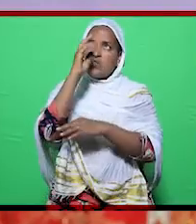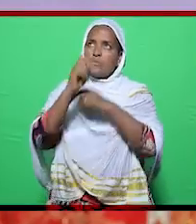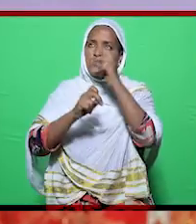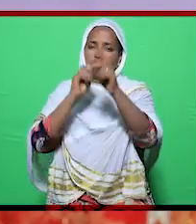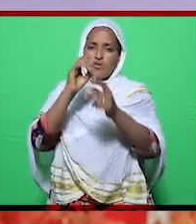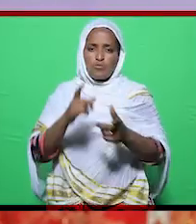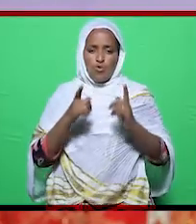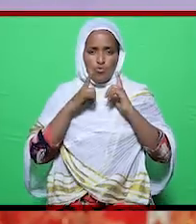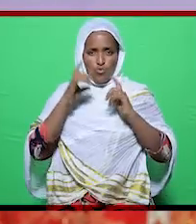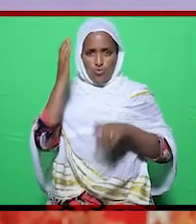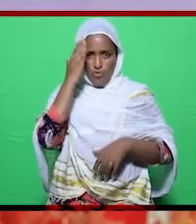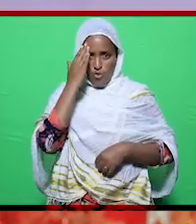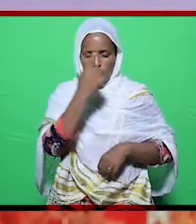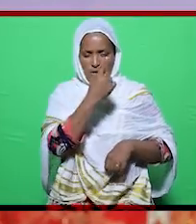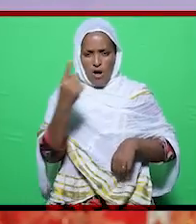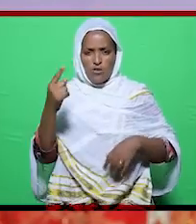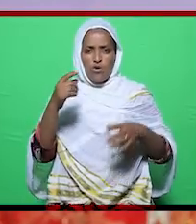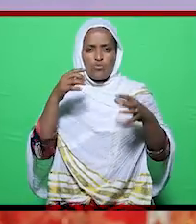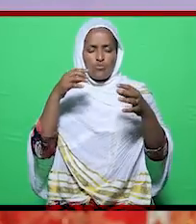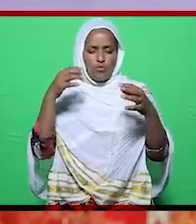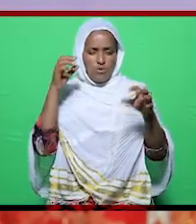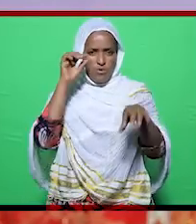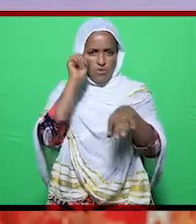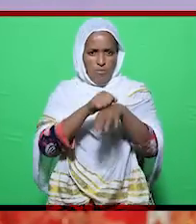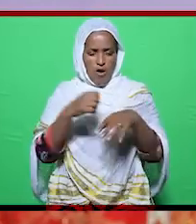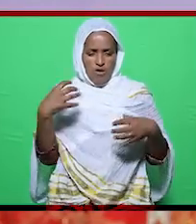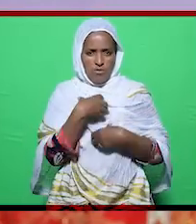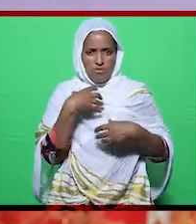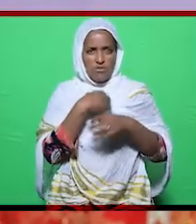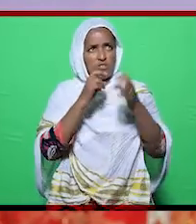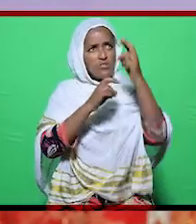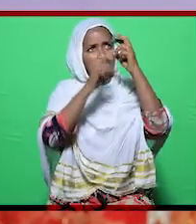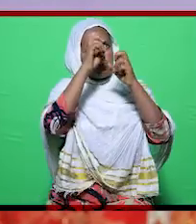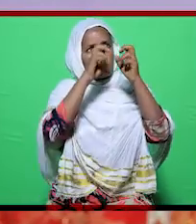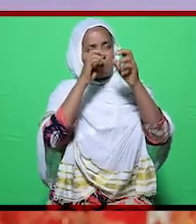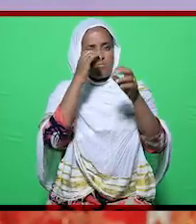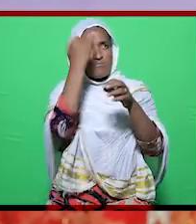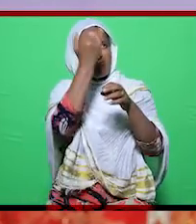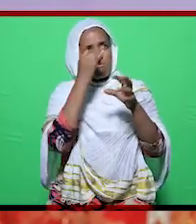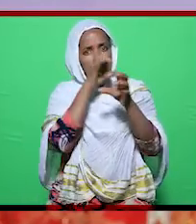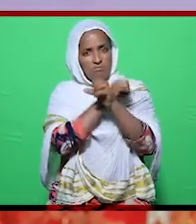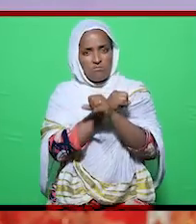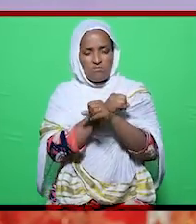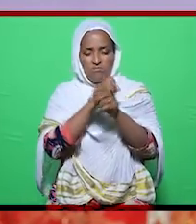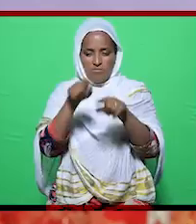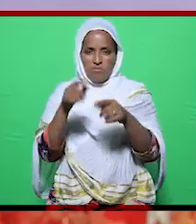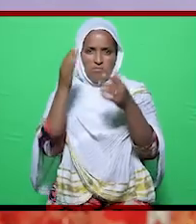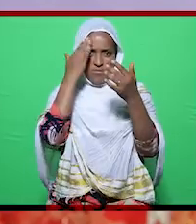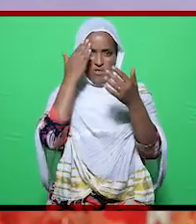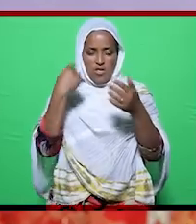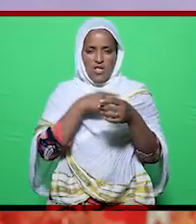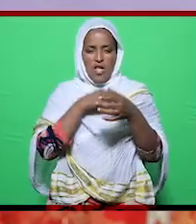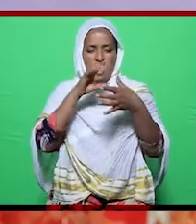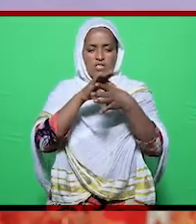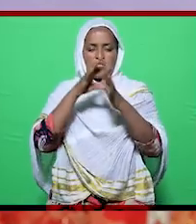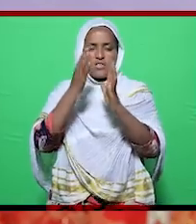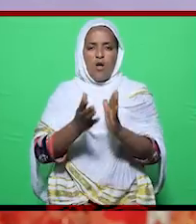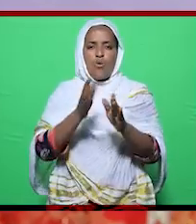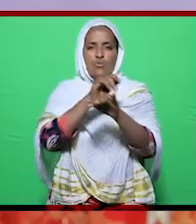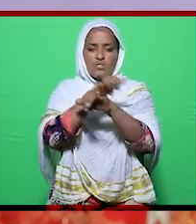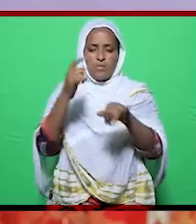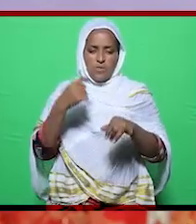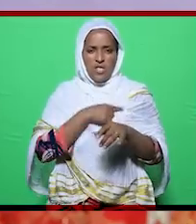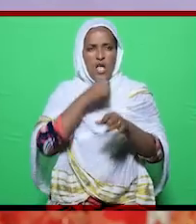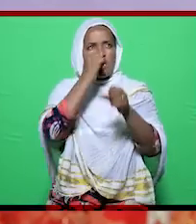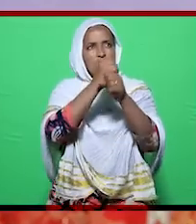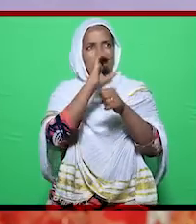በእውነት ብታዩት ተጠንቅቆ አይችልው ግን የእግዚአብሔር ጥበቃ የእግዚአብሔር ቸርነት መኖሩን ምናቀው በእያንዳንዱ በዛ አስፈሪ እንጨት ላይ ትልቅ ስራ